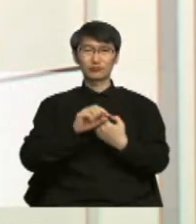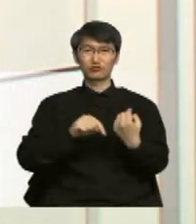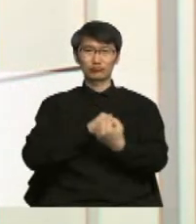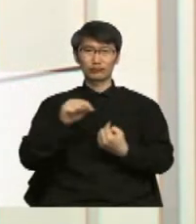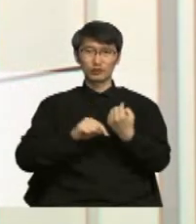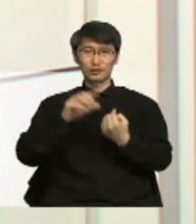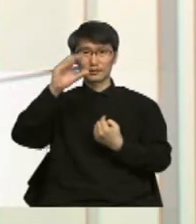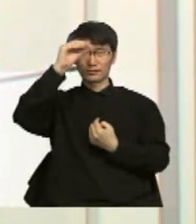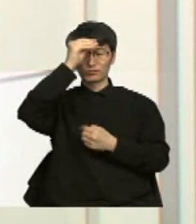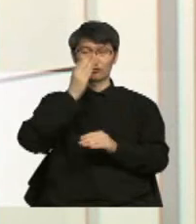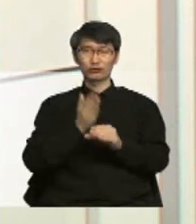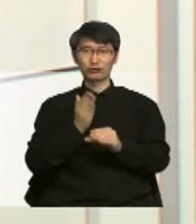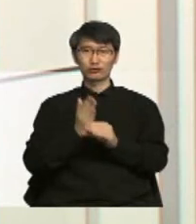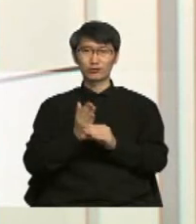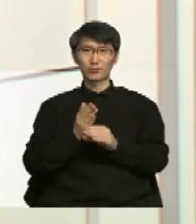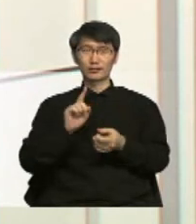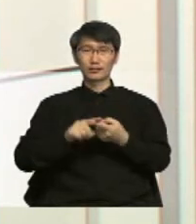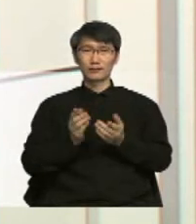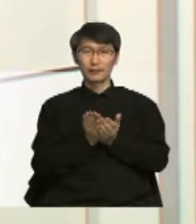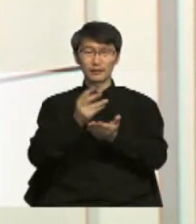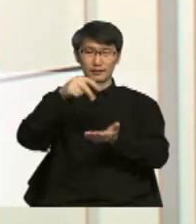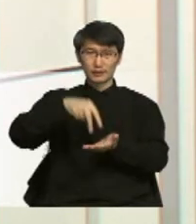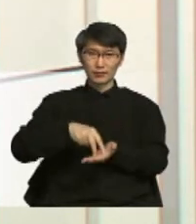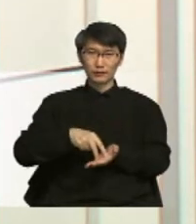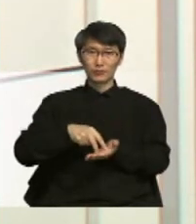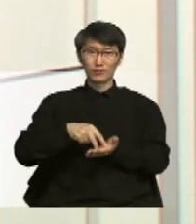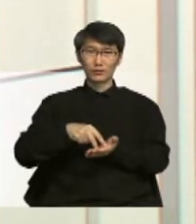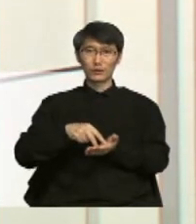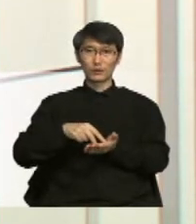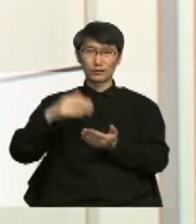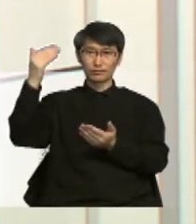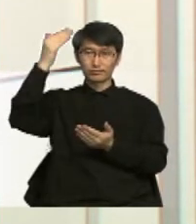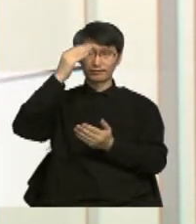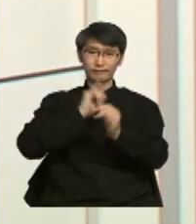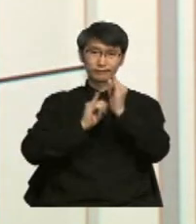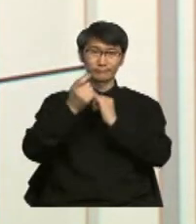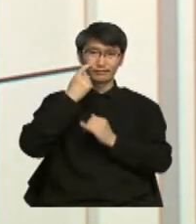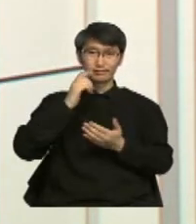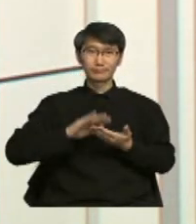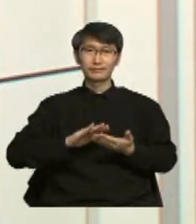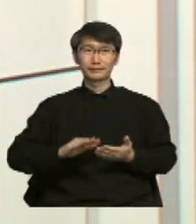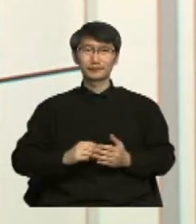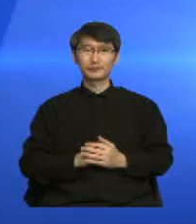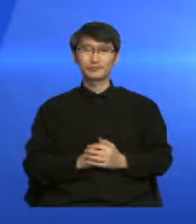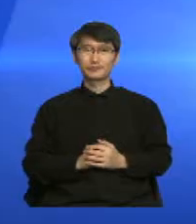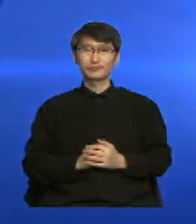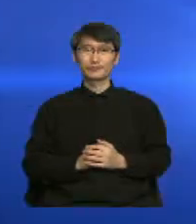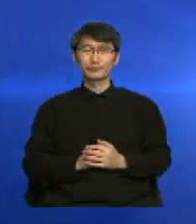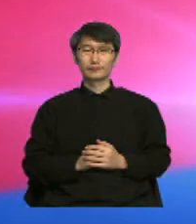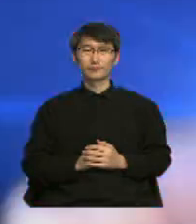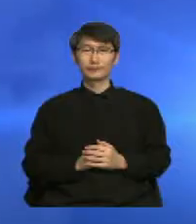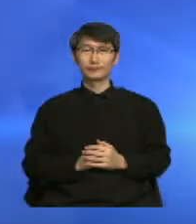운항하고 있는데요. 김정필 기자가 배를 타고 가을이 깊어가는 청평 호반을 둘러봤습니다.